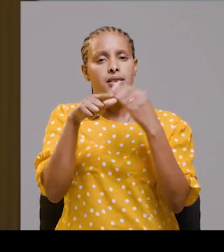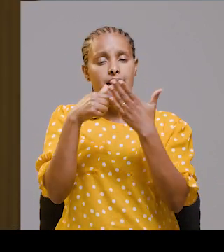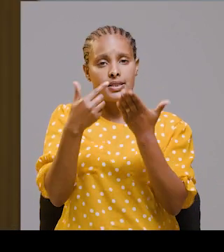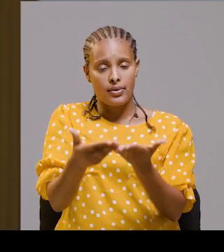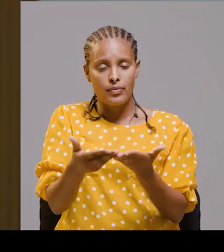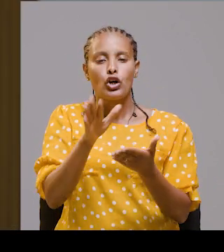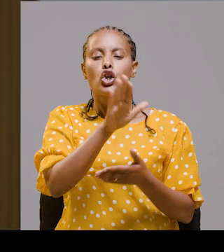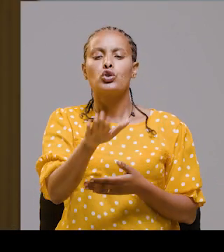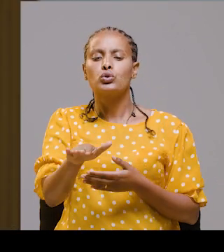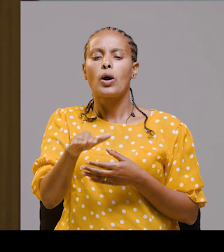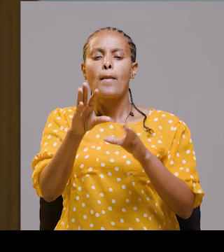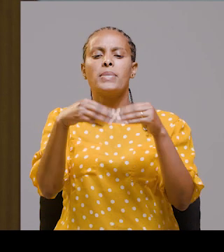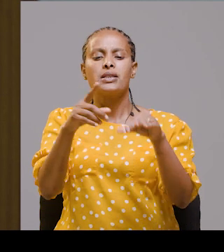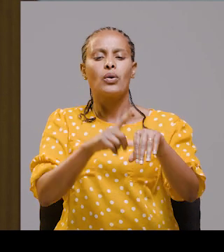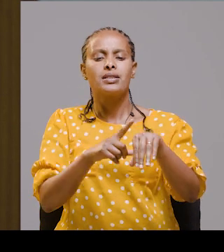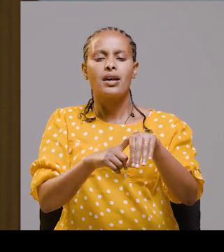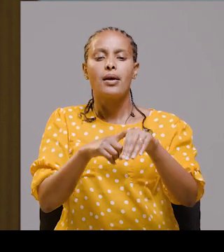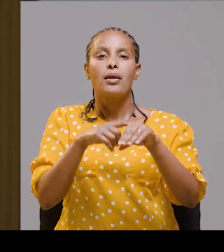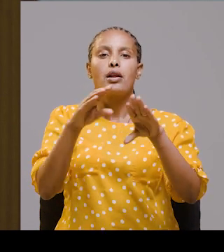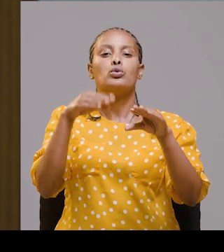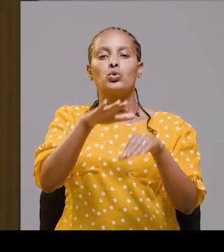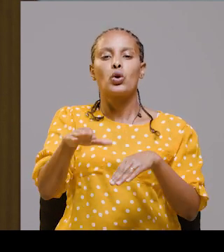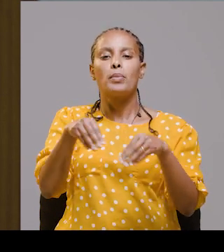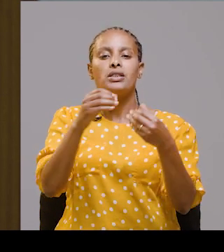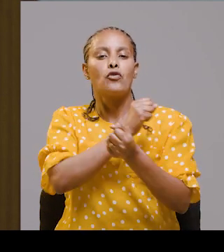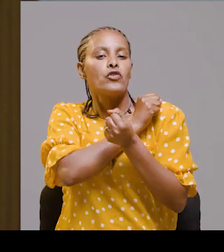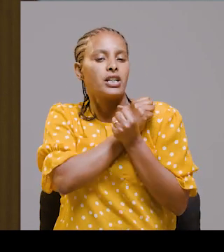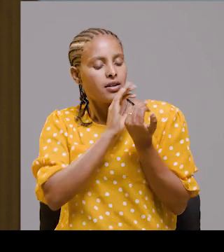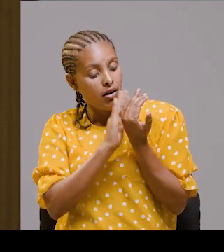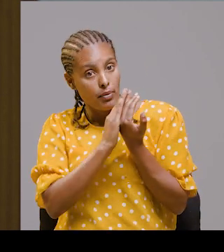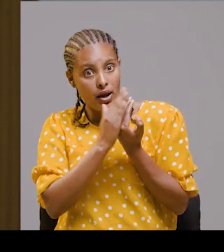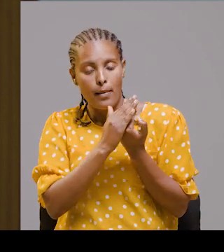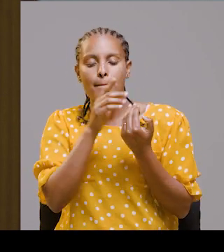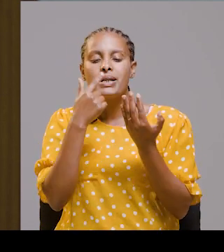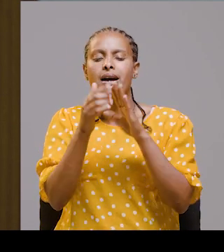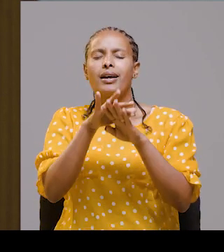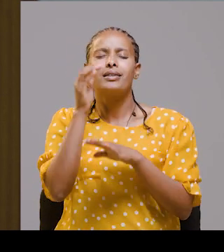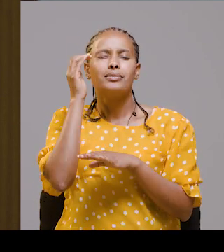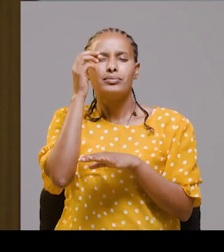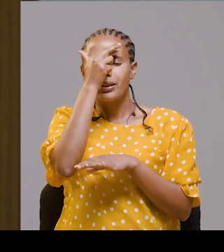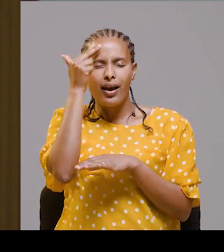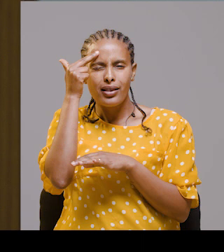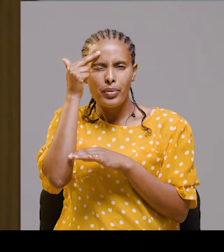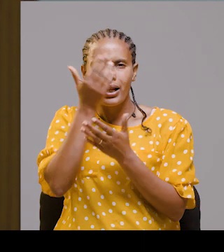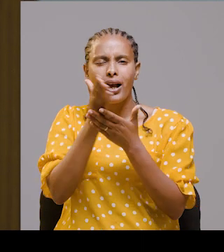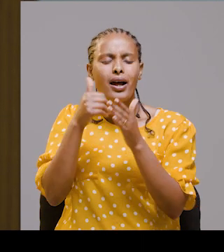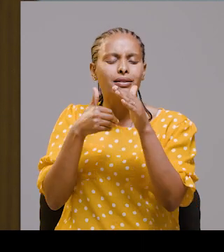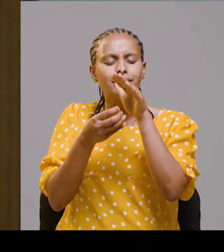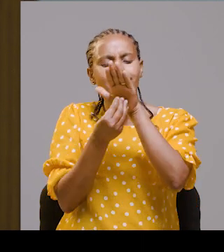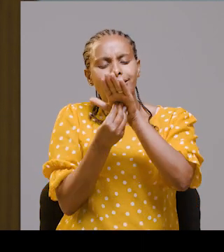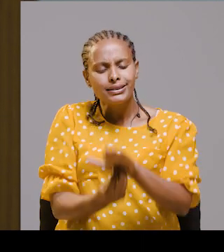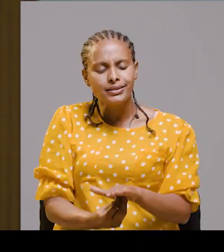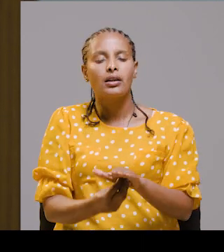ስለዚህ ለልጆቿ የምትሰጠው ጊዜ፣ ለልጆቿ የምትሰጠው ፍቅርና እንክብካቤ በዛ ነገር ምክንያት በደረሰባት ነገር ምክንያት